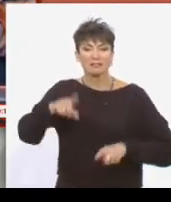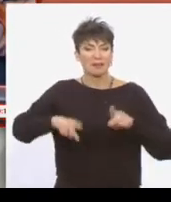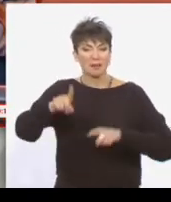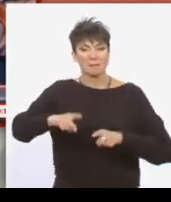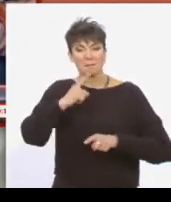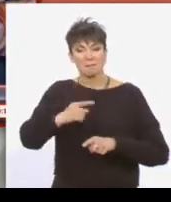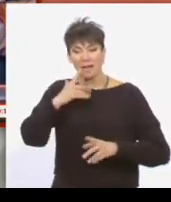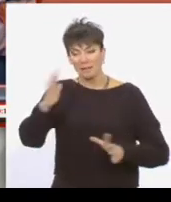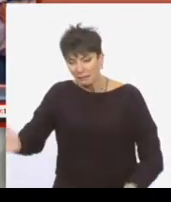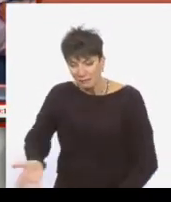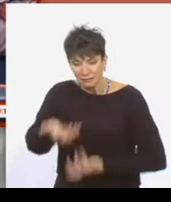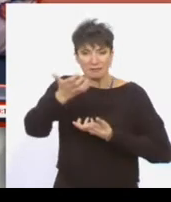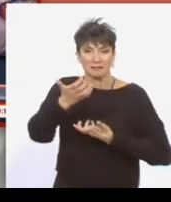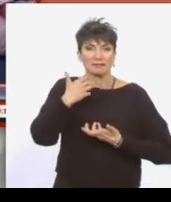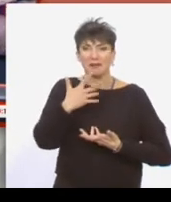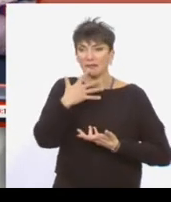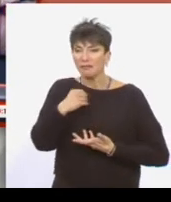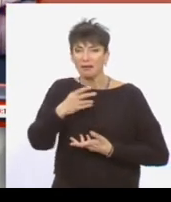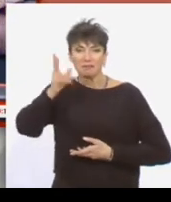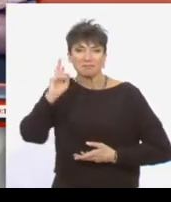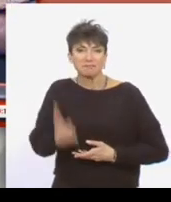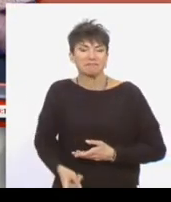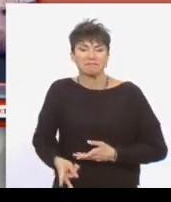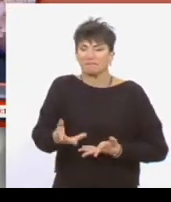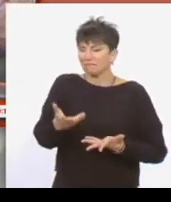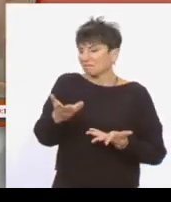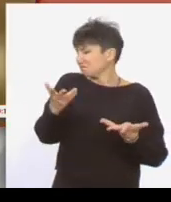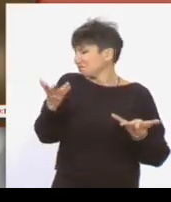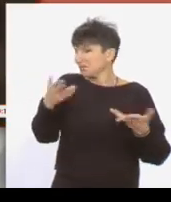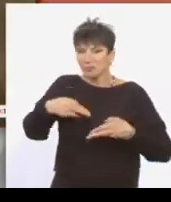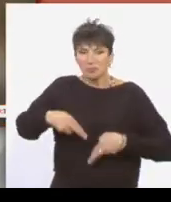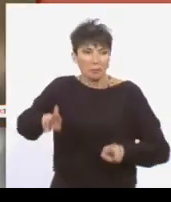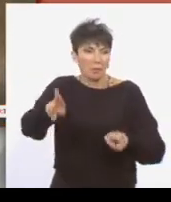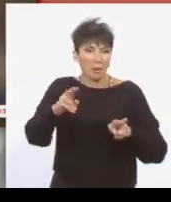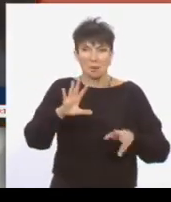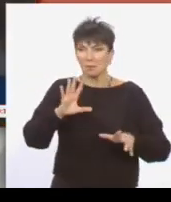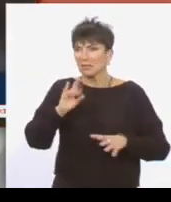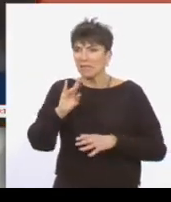σώζουν εγκαταλελειμμένα ζώα, τα οποία κινδυνεύουν τώρα από το κρύο και την πείνα.